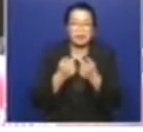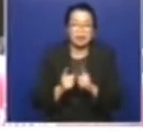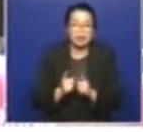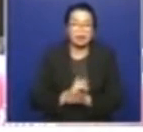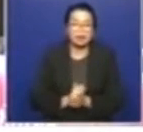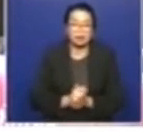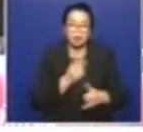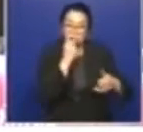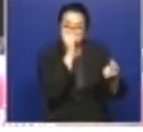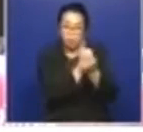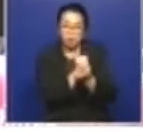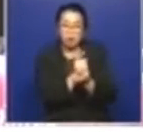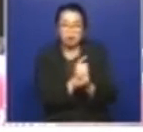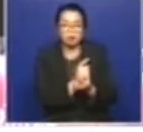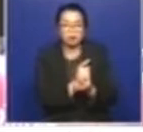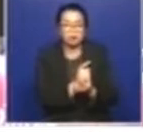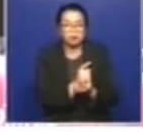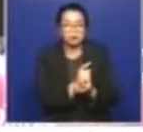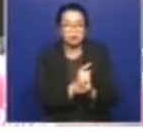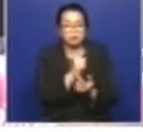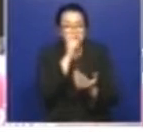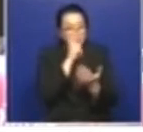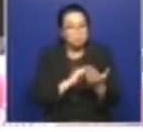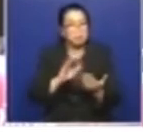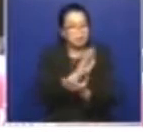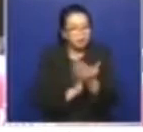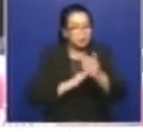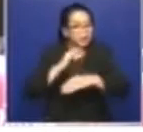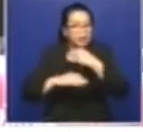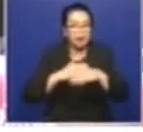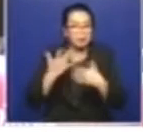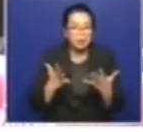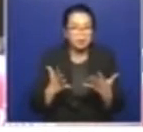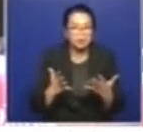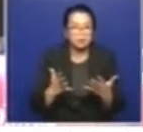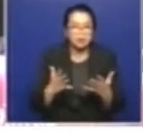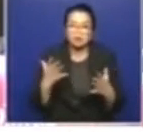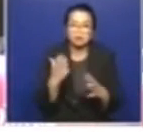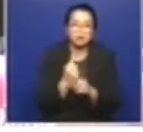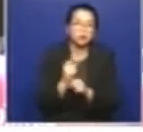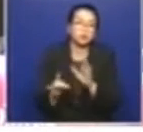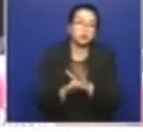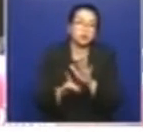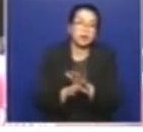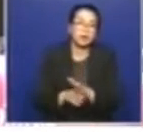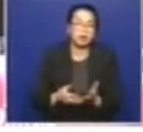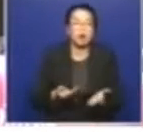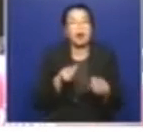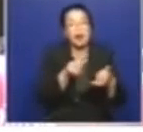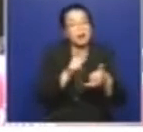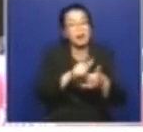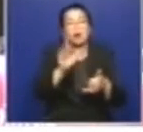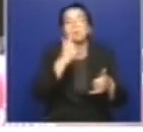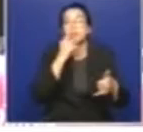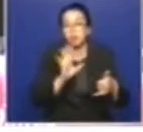ประจักษ์วันนี้มีทางเดียวครับผมไม่จะบอกว่าท่านลาออกนะผมบอกว่าเราต้องเปลี่ยนคน